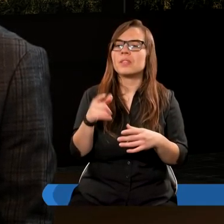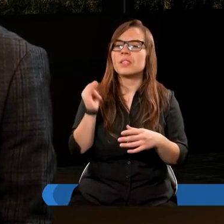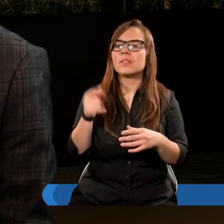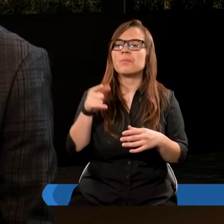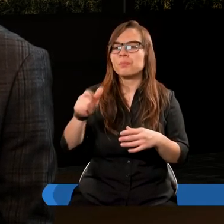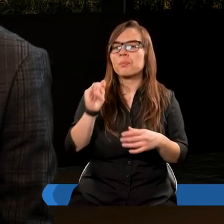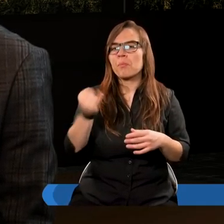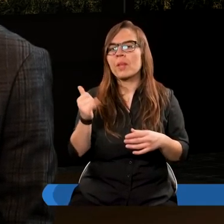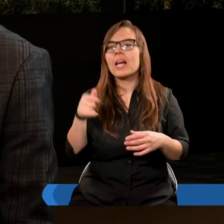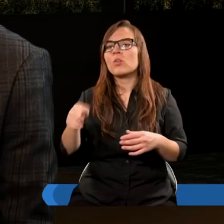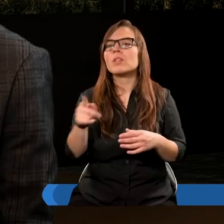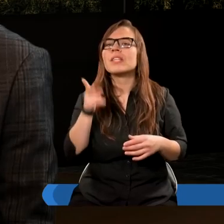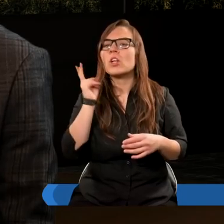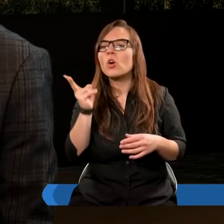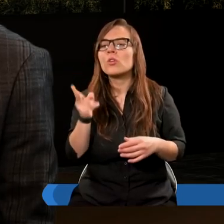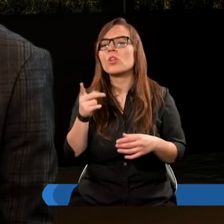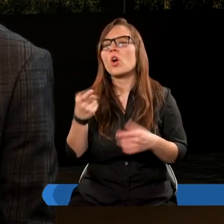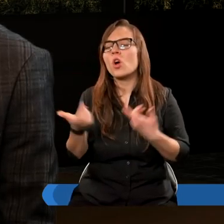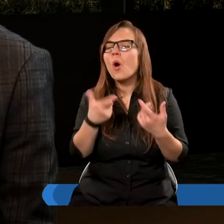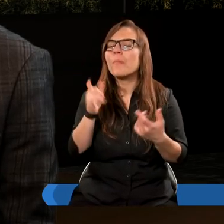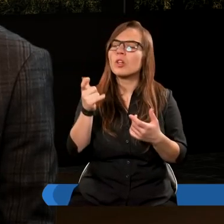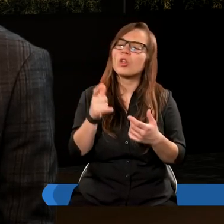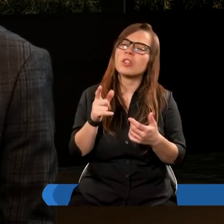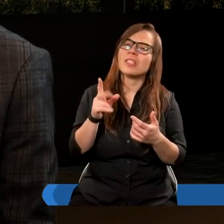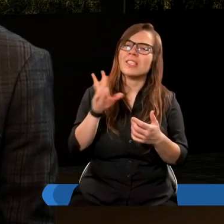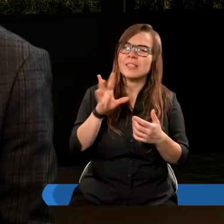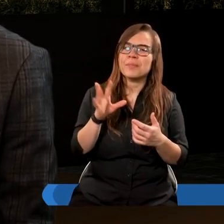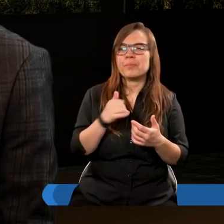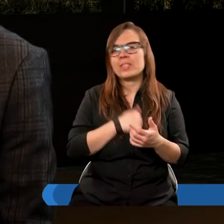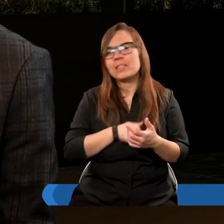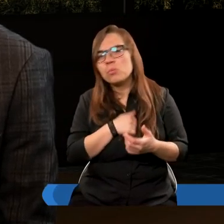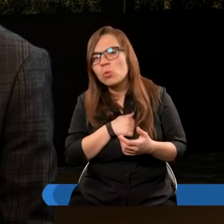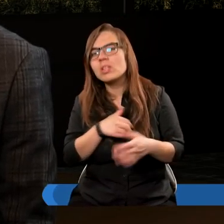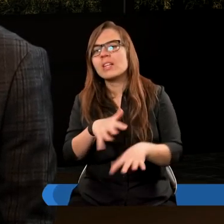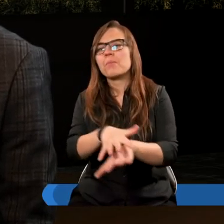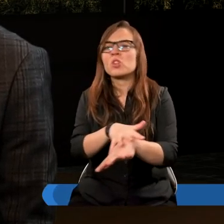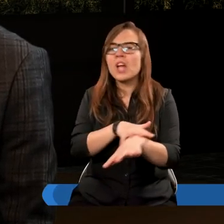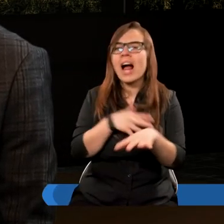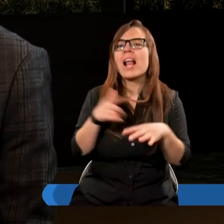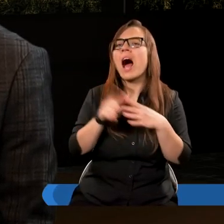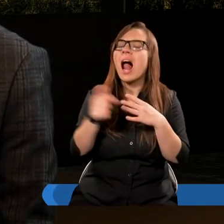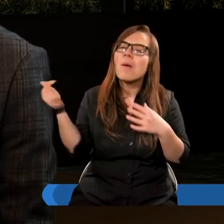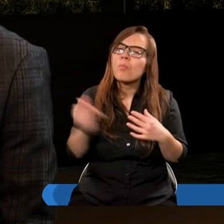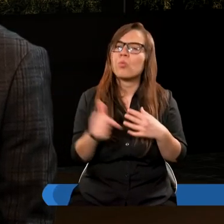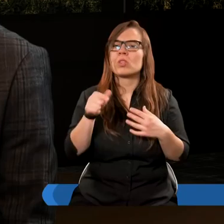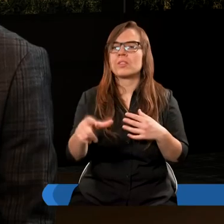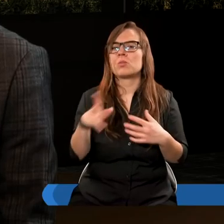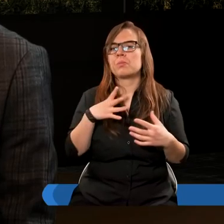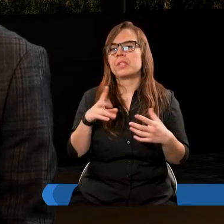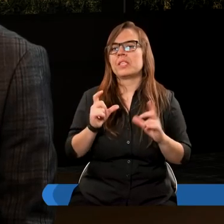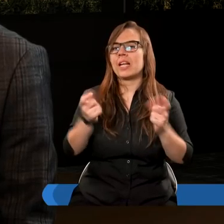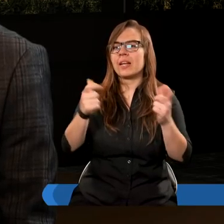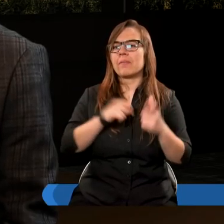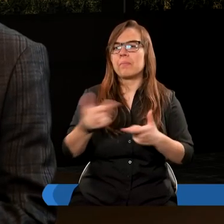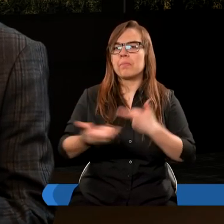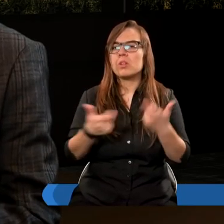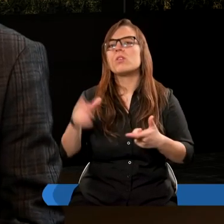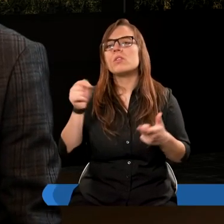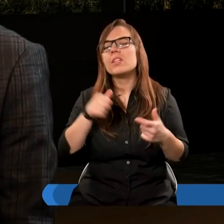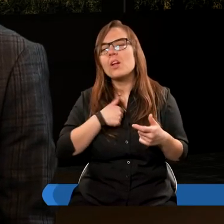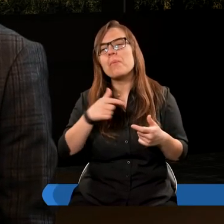jako kogoś, kto robi to z wielkim smutkiem i żalem, ale musi to zrobić, żeby świat był